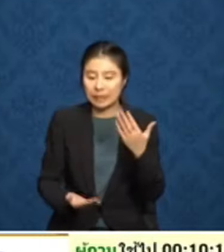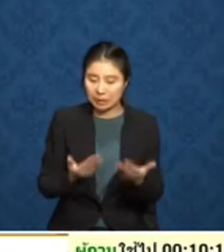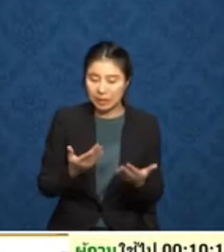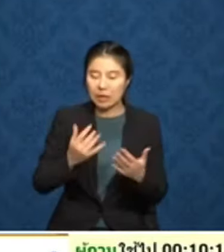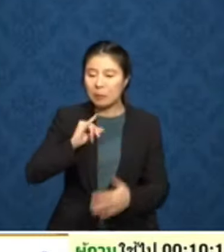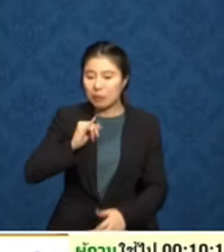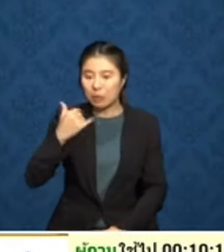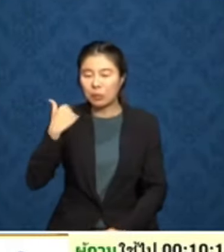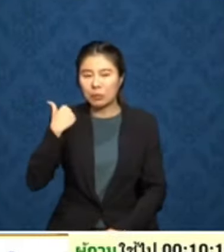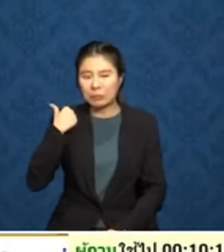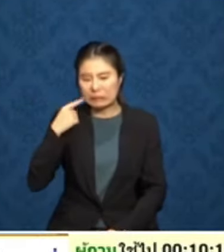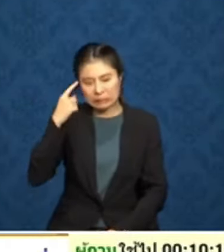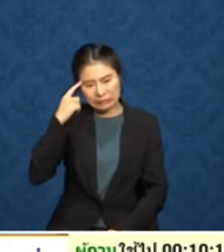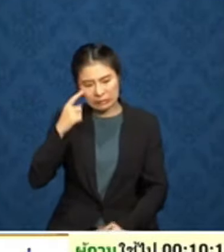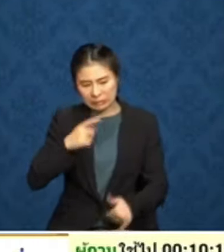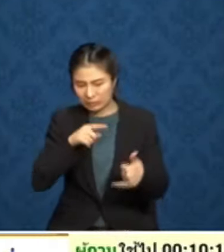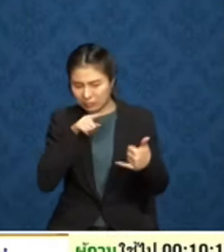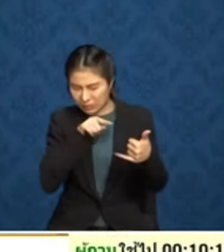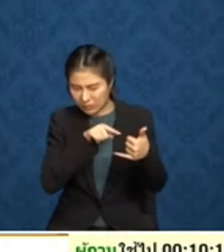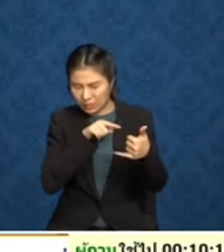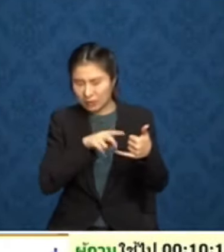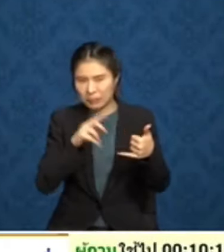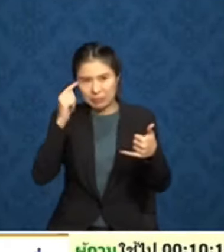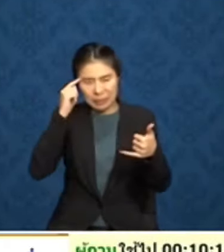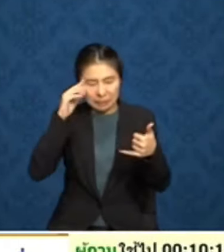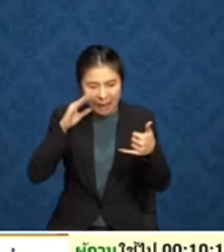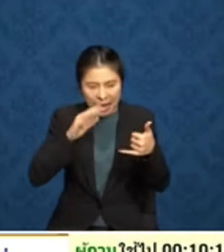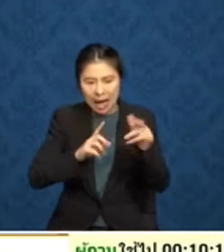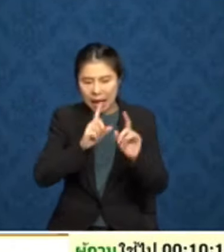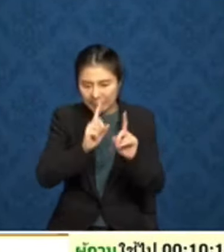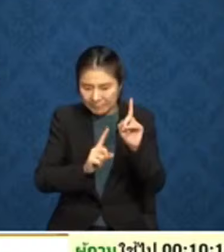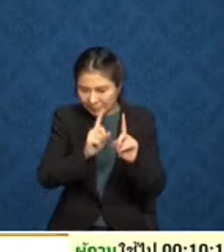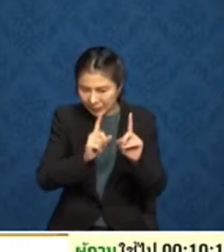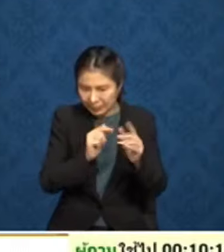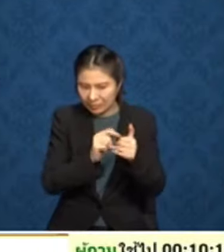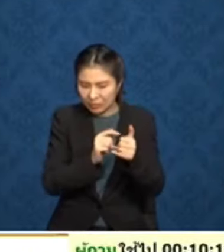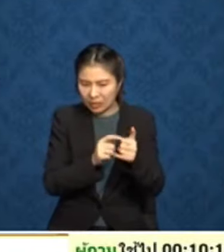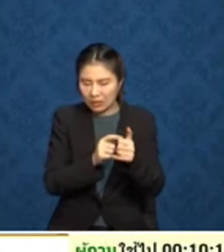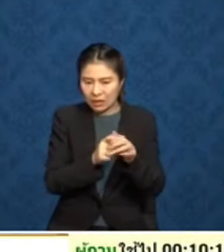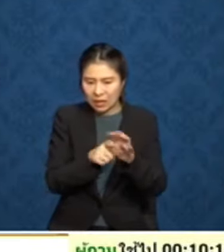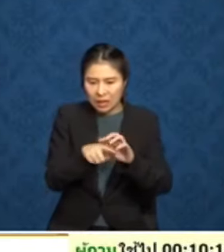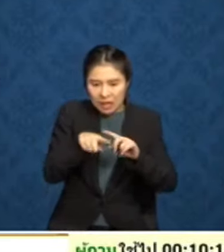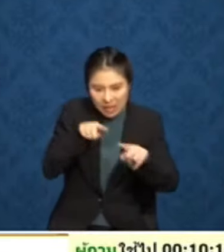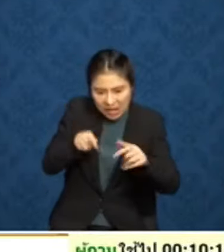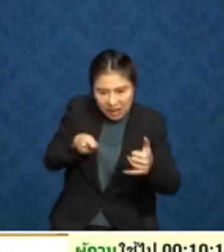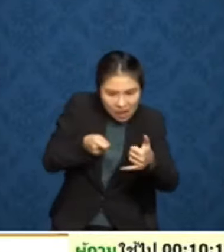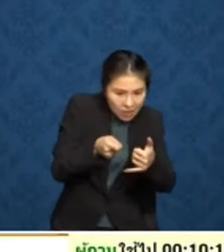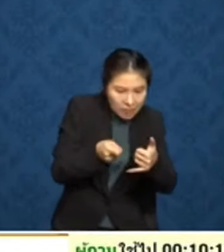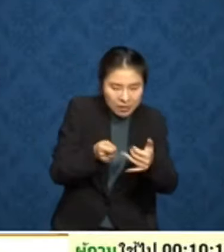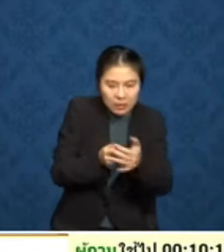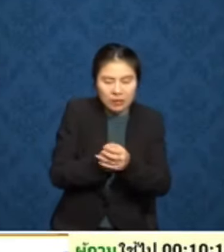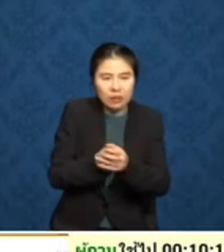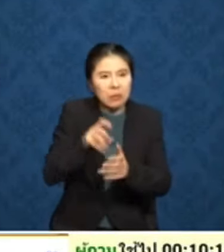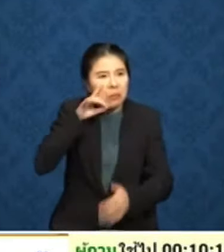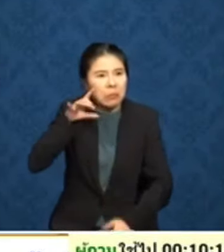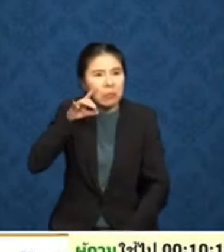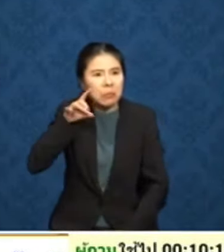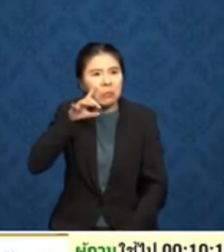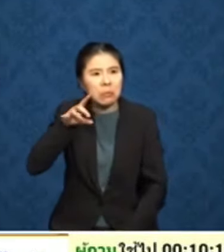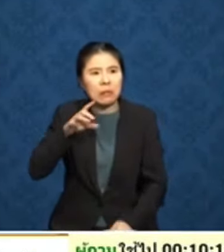ที่จะคาดเดาได้เลยว่าเขาจะหยิบมีดมาทำร้ายหรือว่าจะทำอนาจารจนไปเกิดทอม่